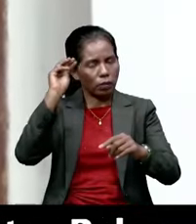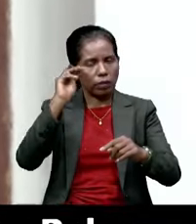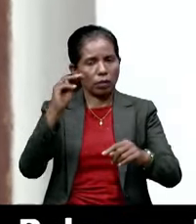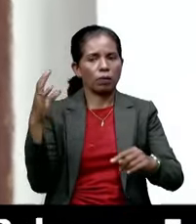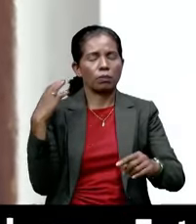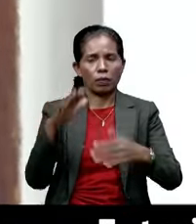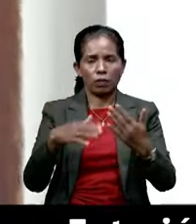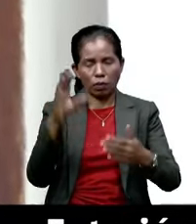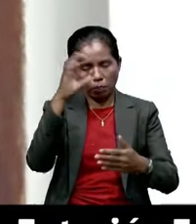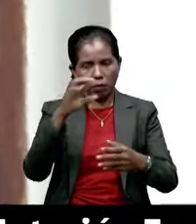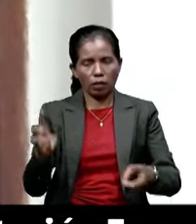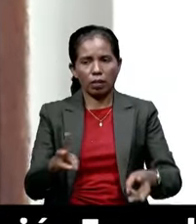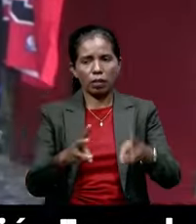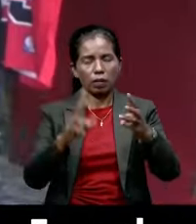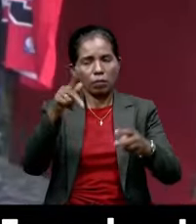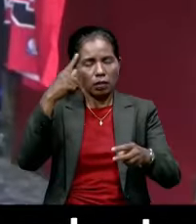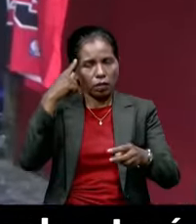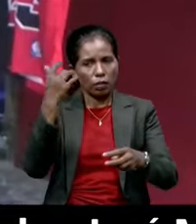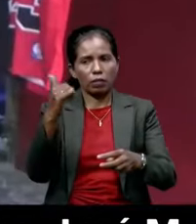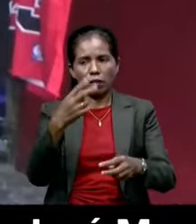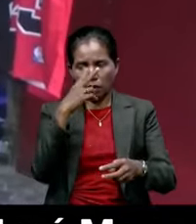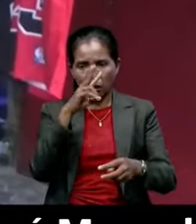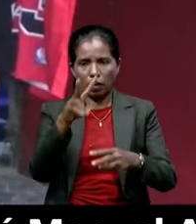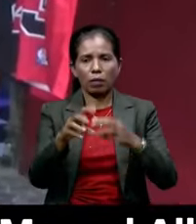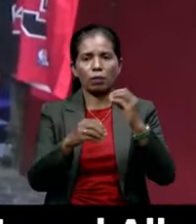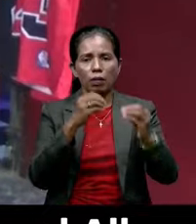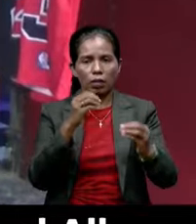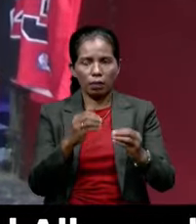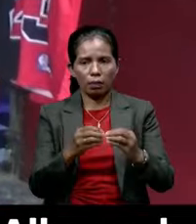bela buka dalang politik sih bel resolve ini bela